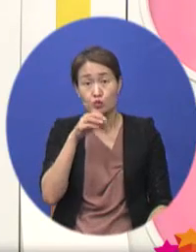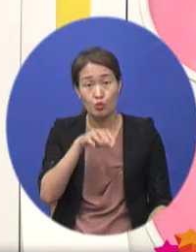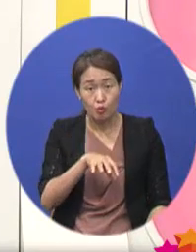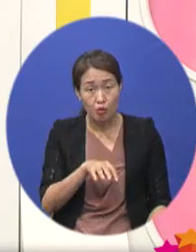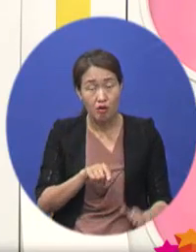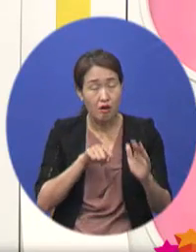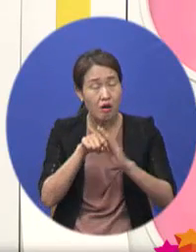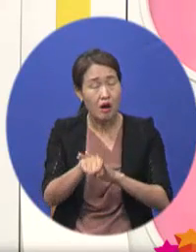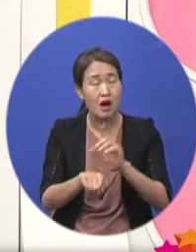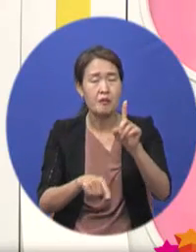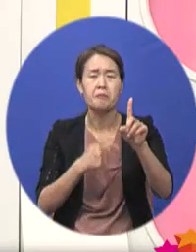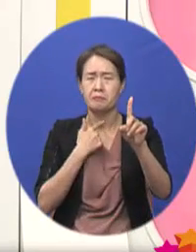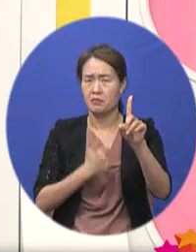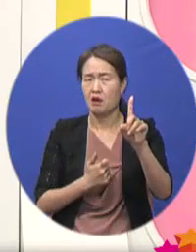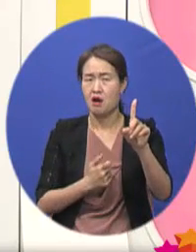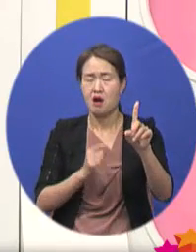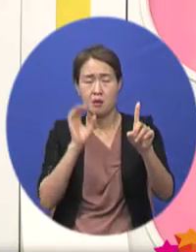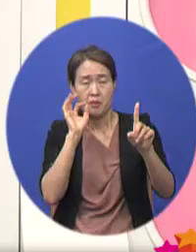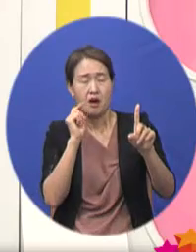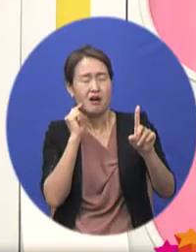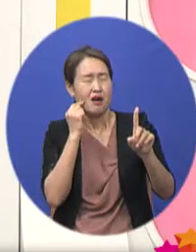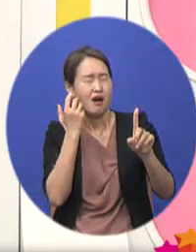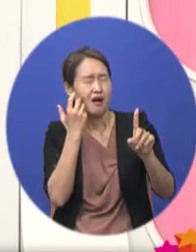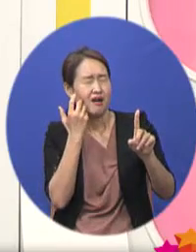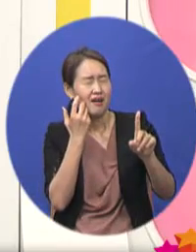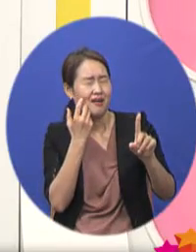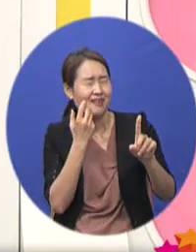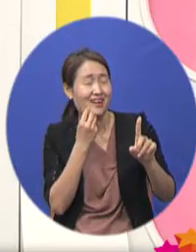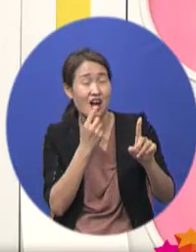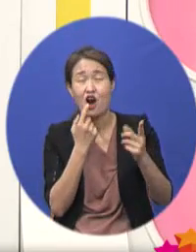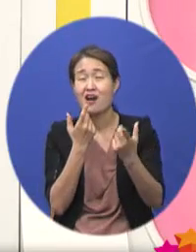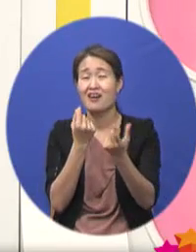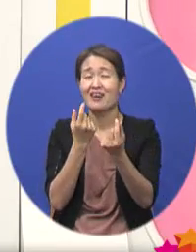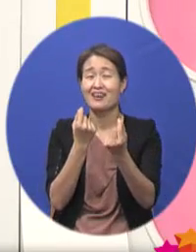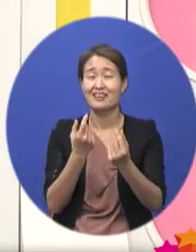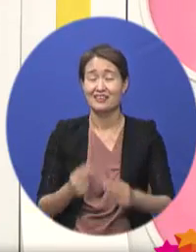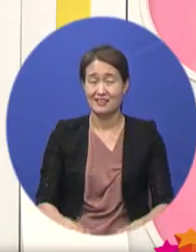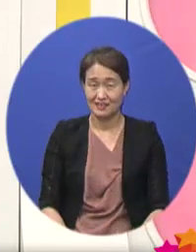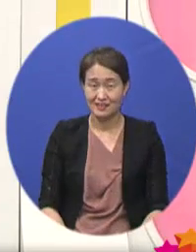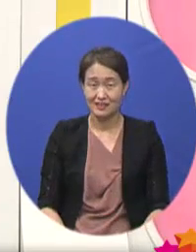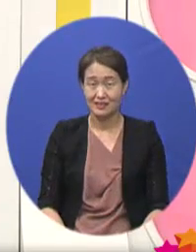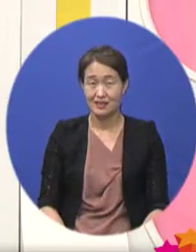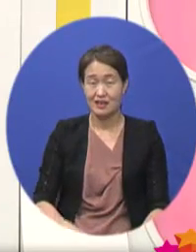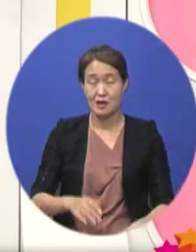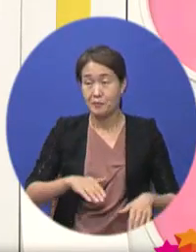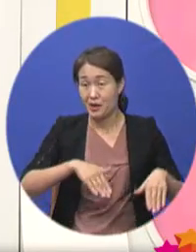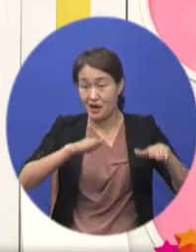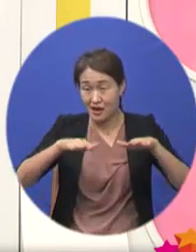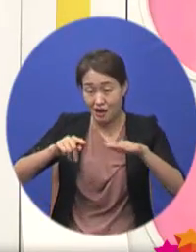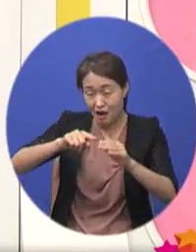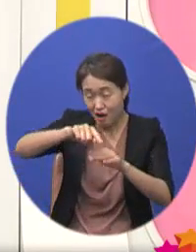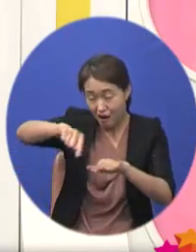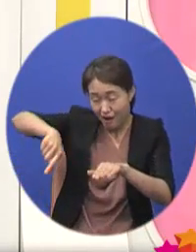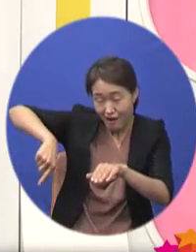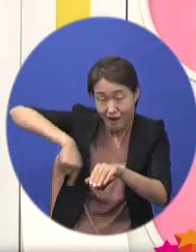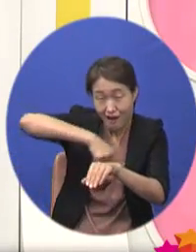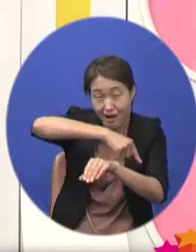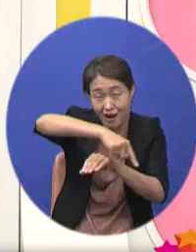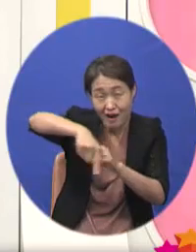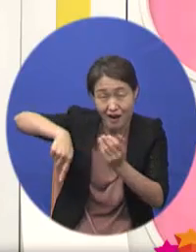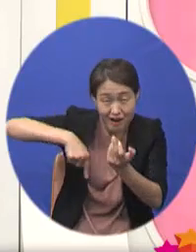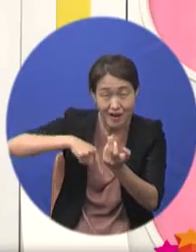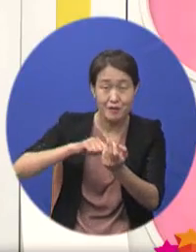가봤는데요. 너무너무 아름다워요. 예, 맞습니다. 그 해안가로 한 바퀴 뺑